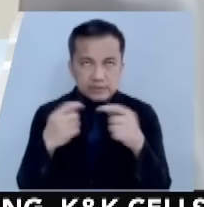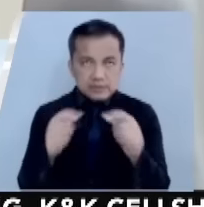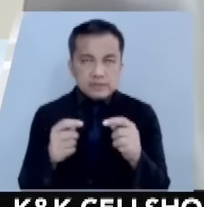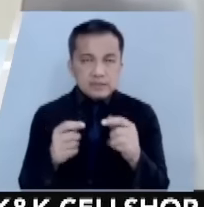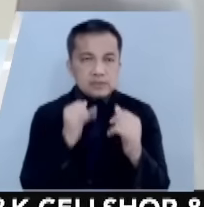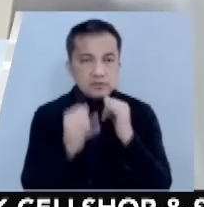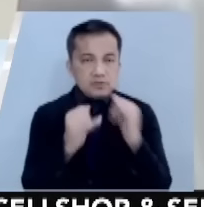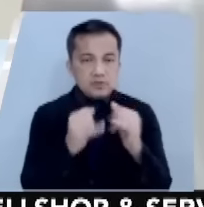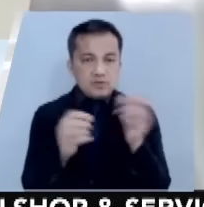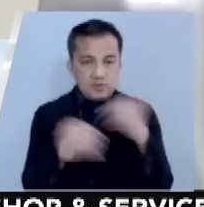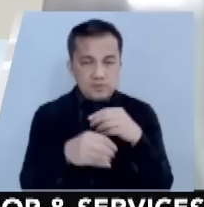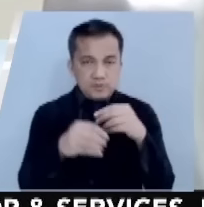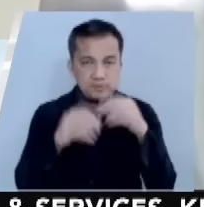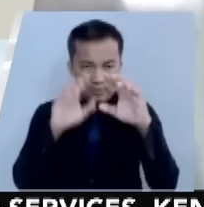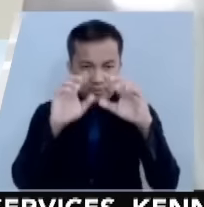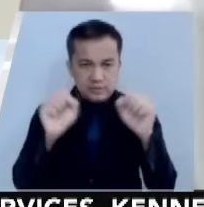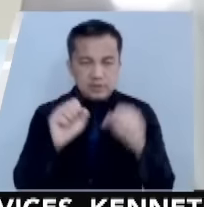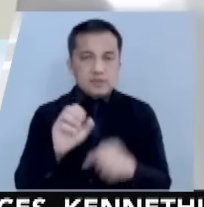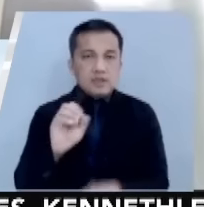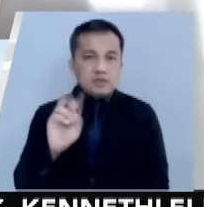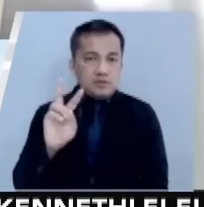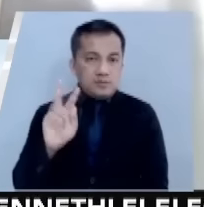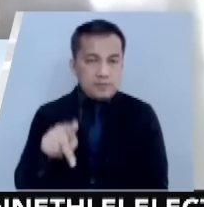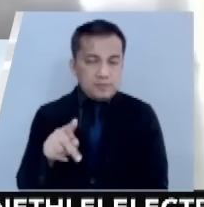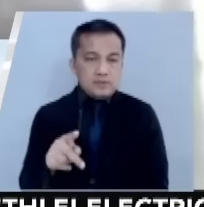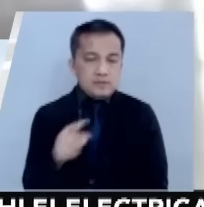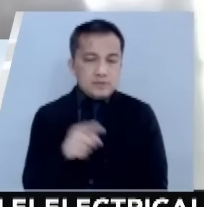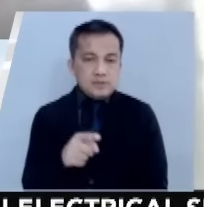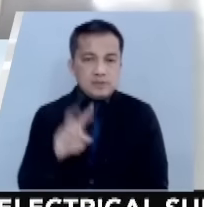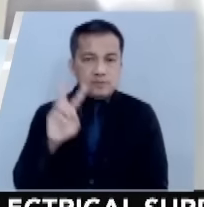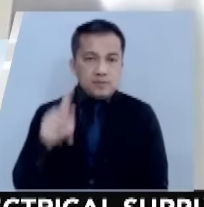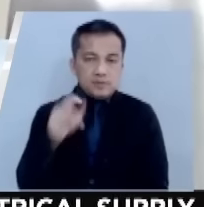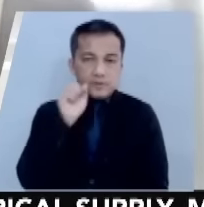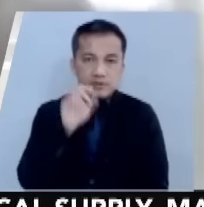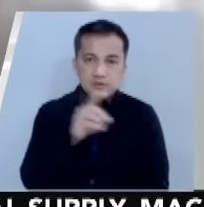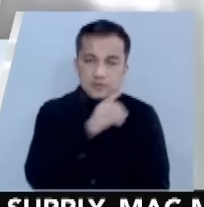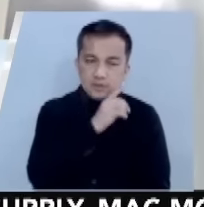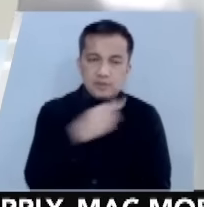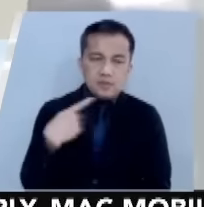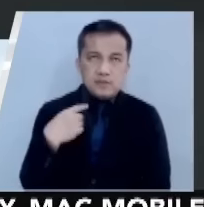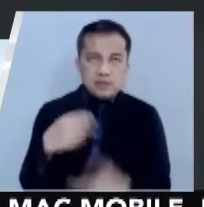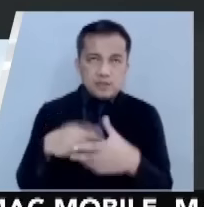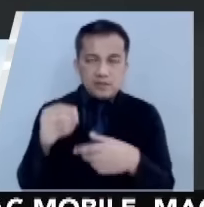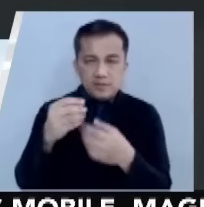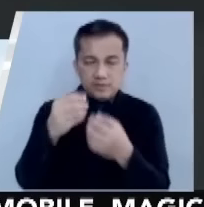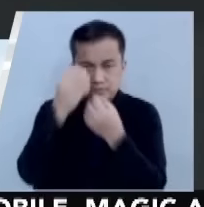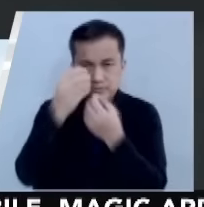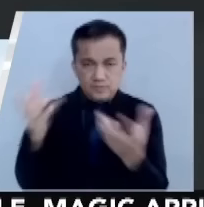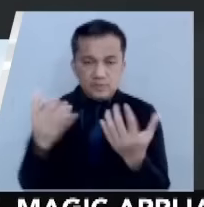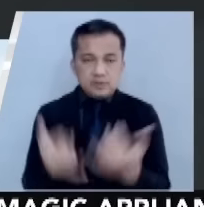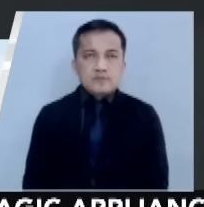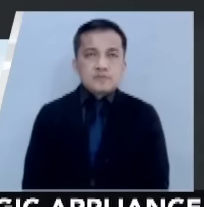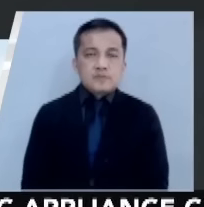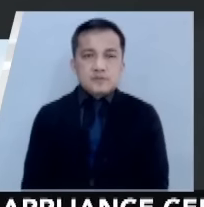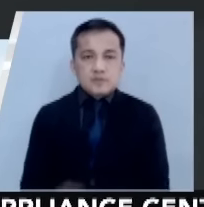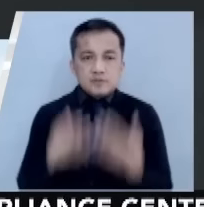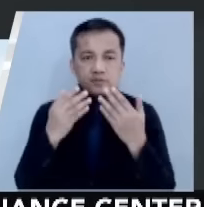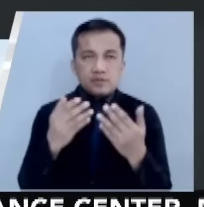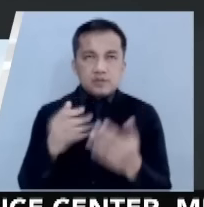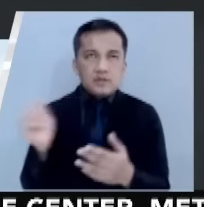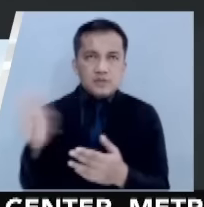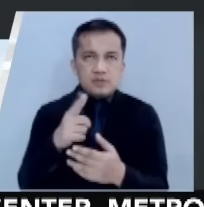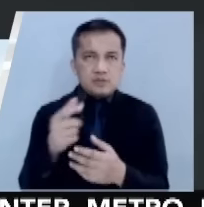at si Vice President Sara Duterte. Si VP Sara, may inilabas namang pahayag ngayong araw para magpasalamat sa lahat ng mga